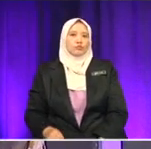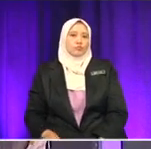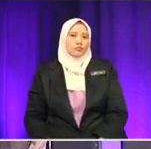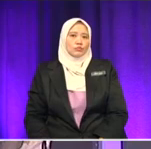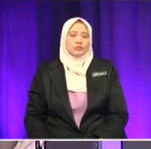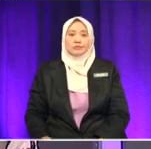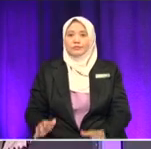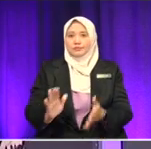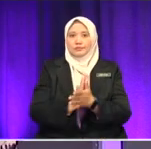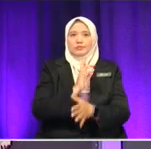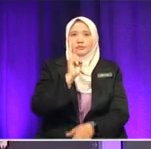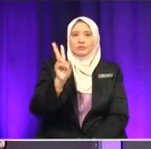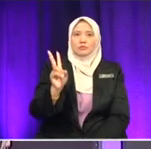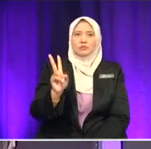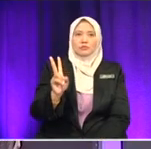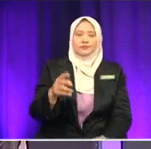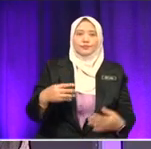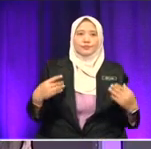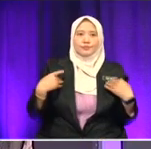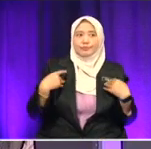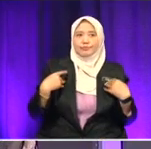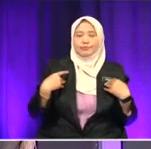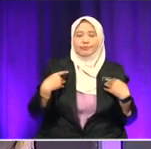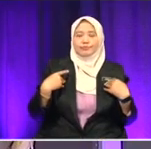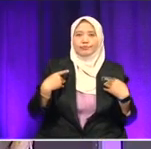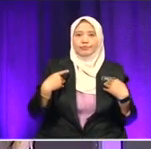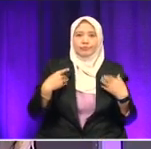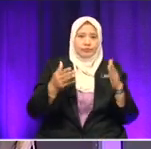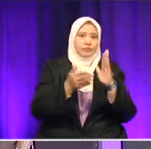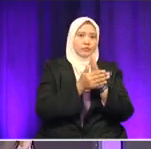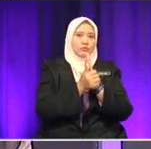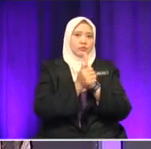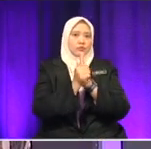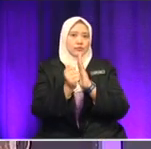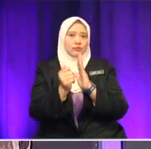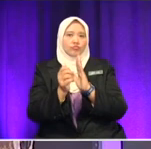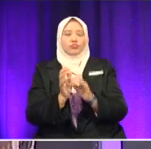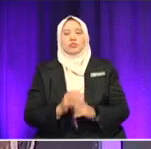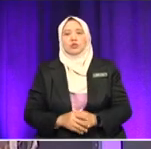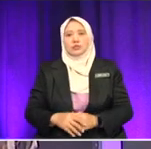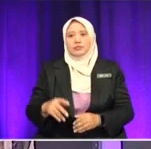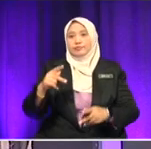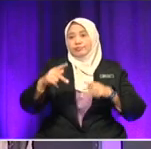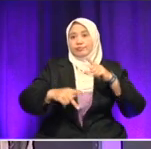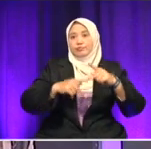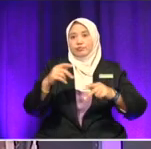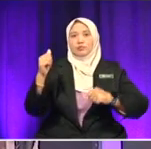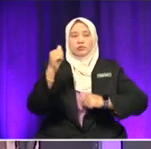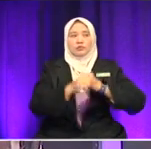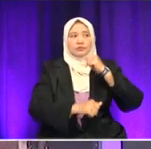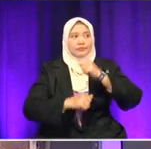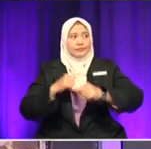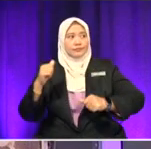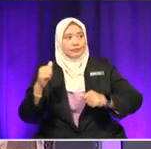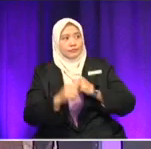cikgu membawakan soalan kemahiran proses sains. Di sini kita akan menguji pengetahuan pelajar berkaitan dengan eksperimen yang telah dijalankan